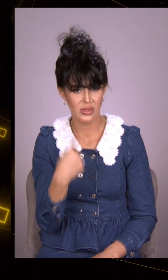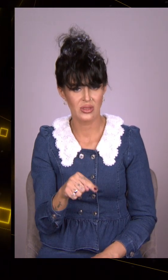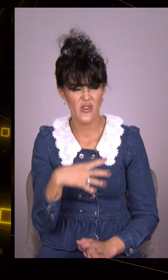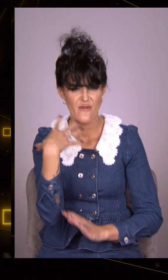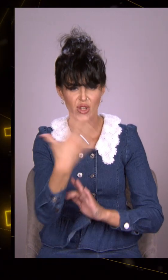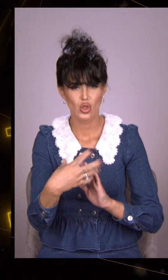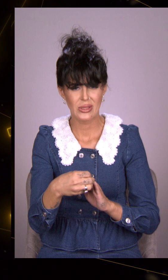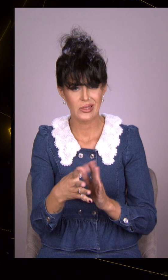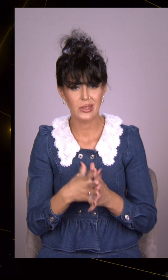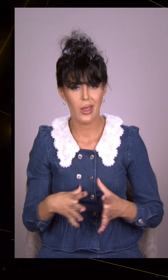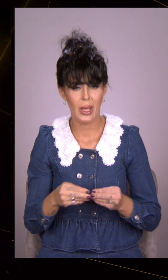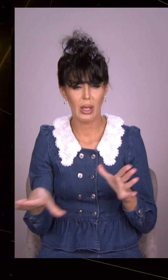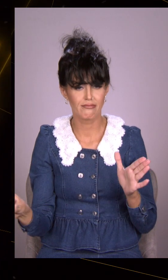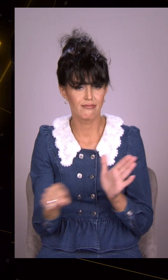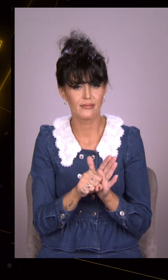І туйки стоять.